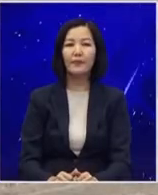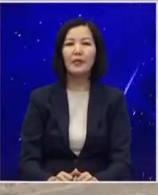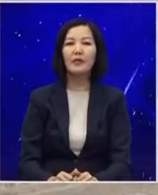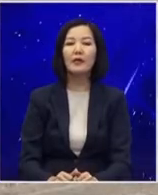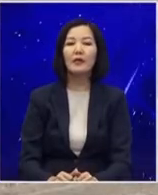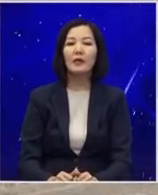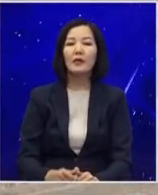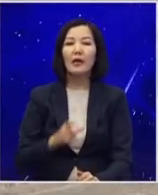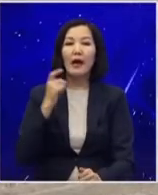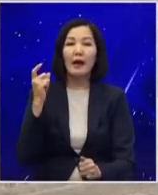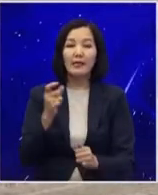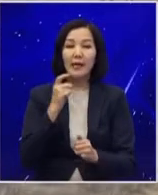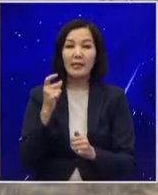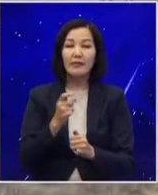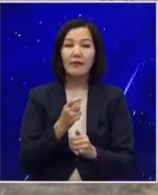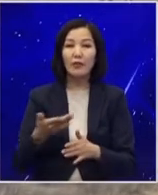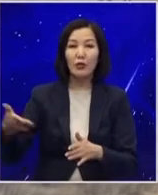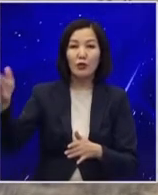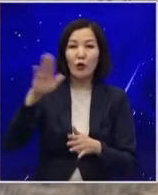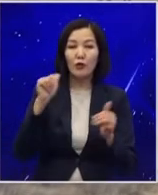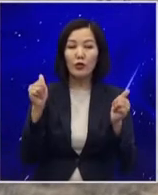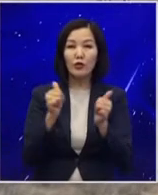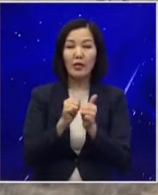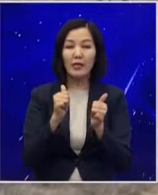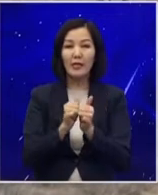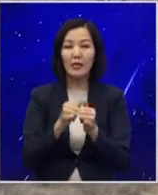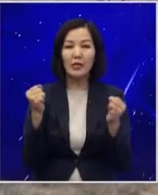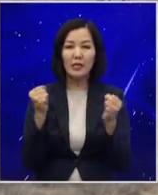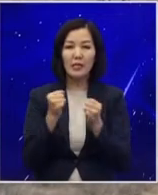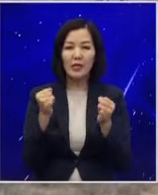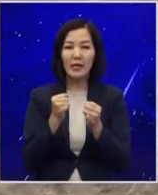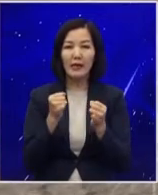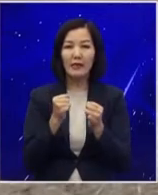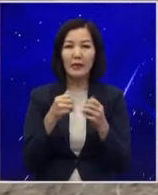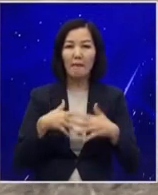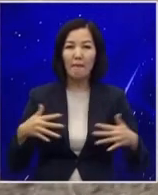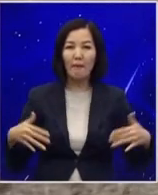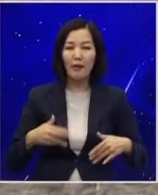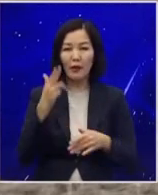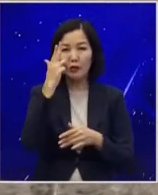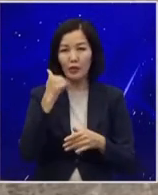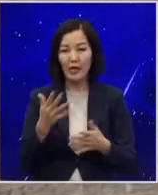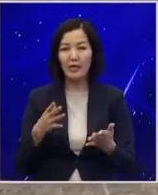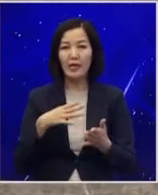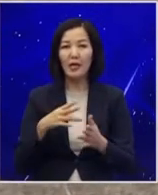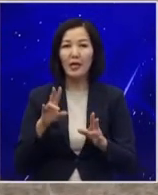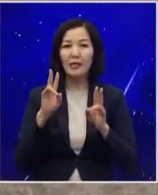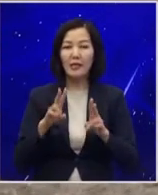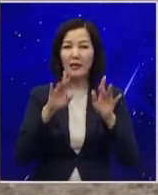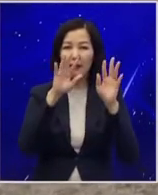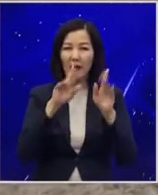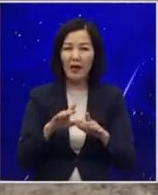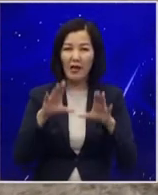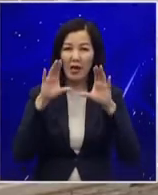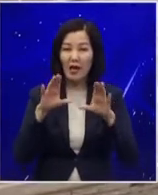өтерлігі Аспантаудың күнгей жақ беті қыстың күні малға жайлы. Жұмыр шөбі төрт түліктің қоңын бермейді. Тек қар мөлшерден асып